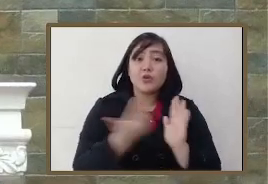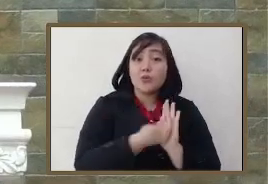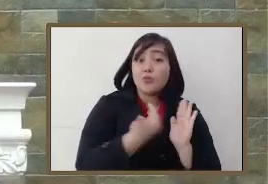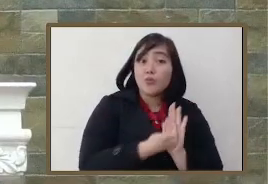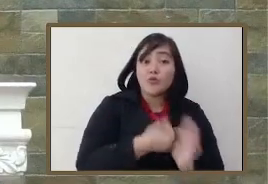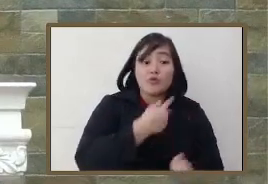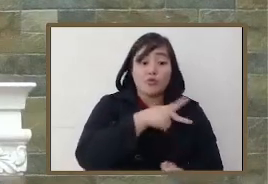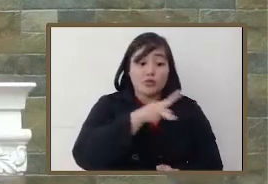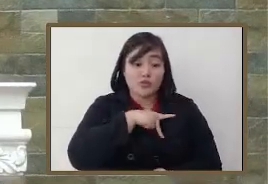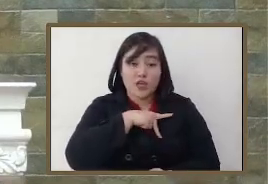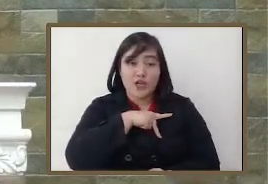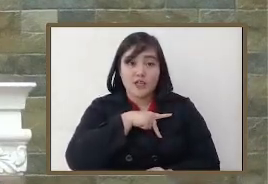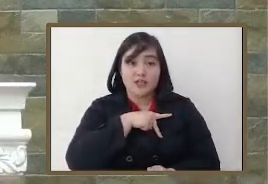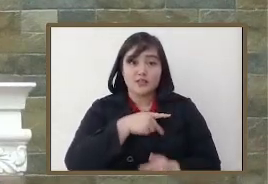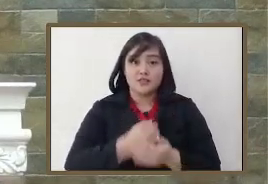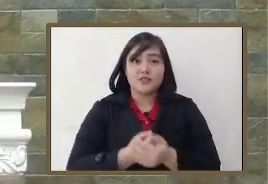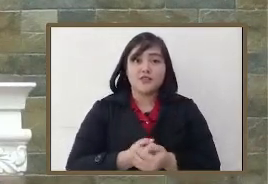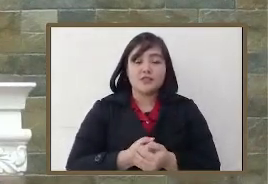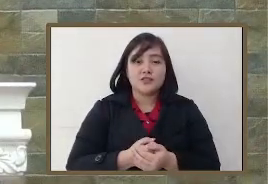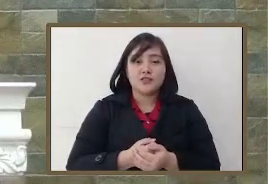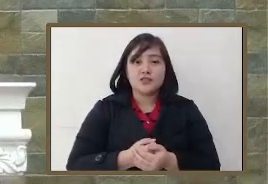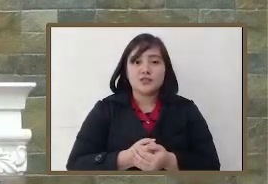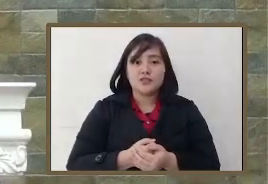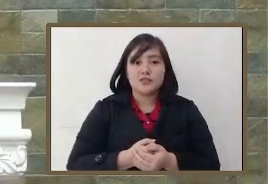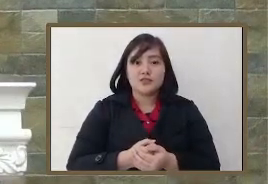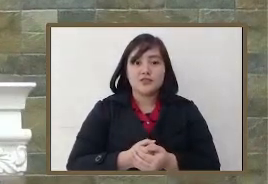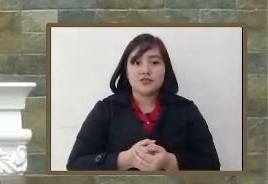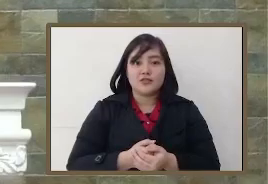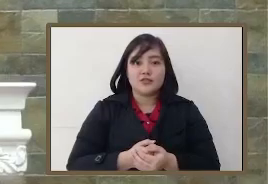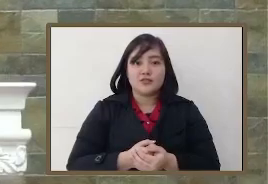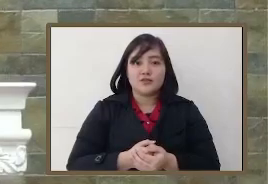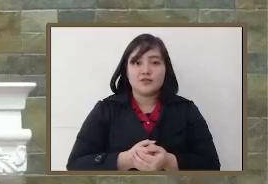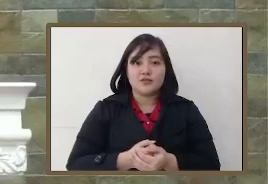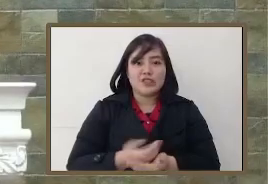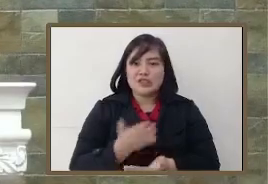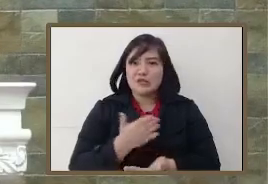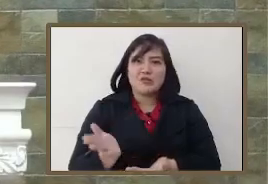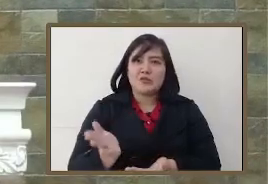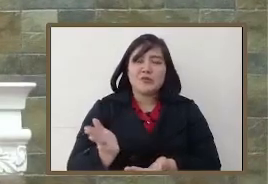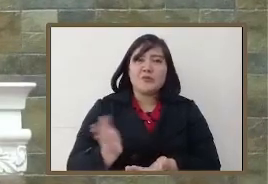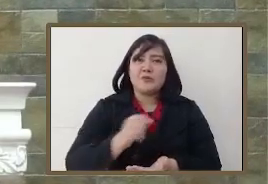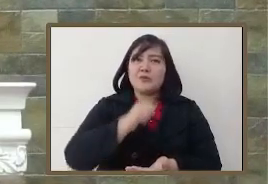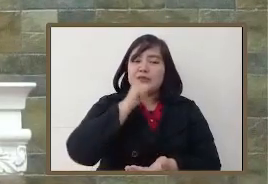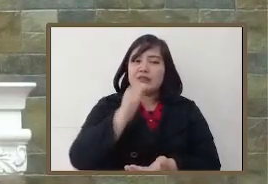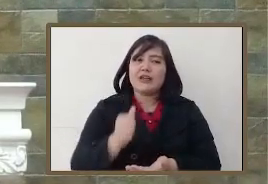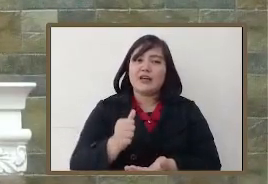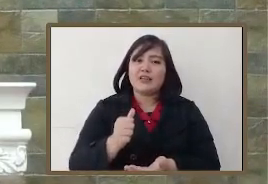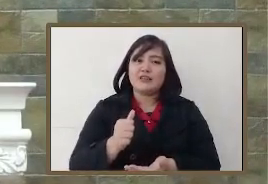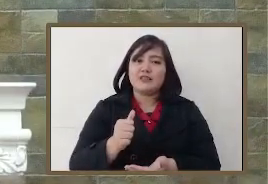Personally. Mismong ikaw ay hindi ka believe sa pagiging Kristiyano mo, ay gaano pa kaya yung iba?